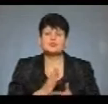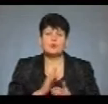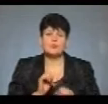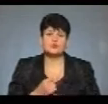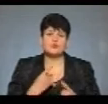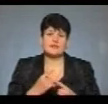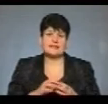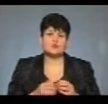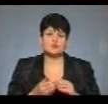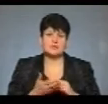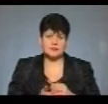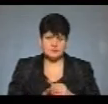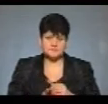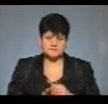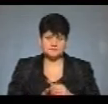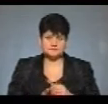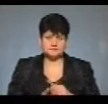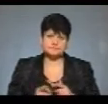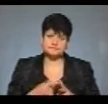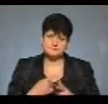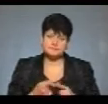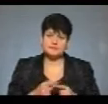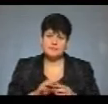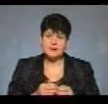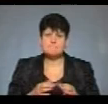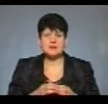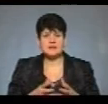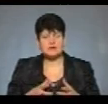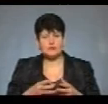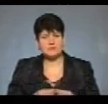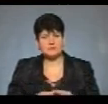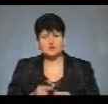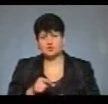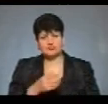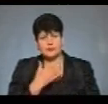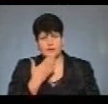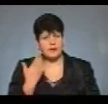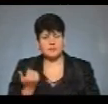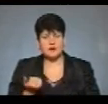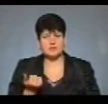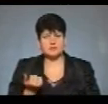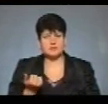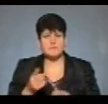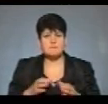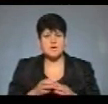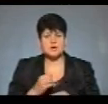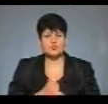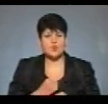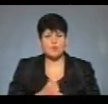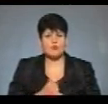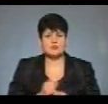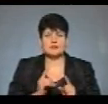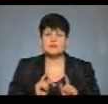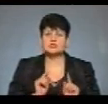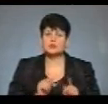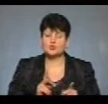говорити? Чому тут, чи це, в принципі, партійний вплив, чи тут зовсім немає партійної роботи, а лише той,